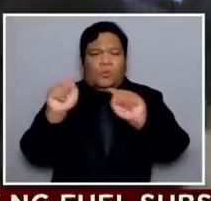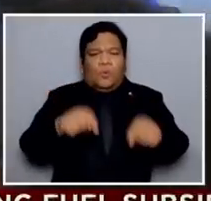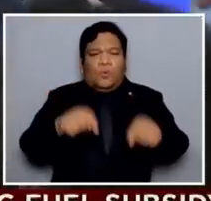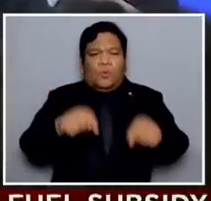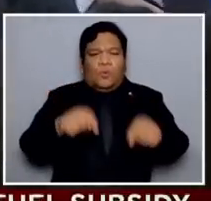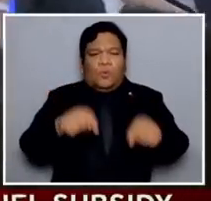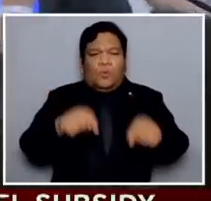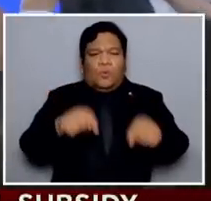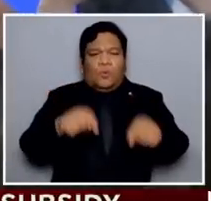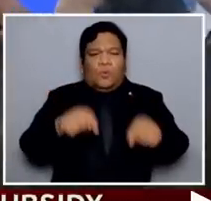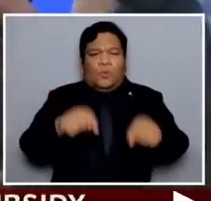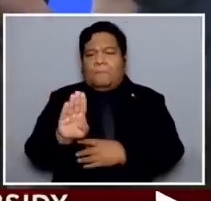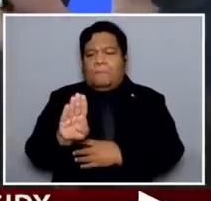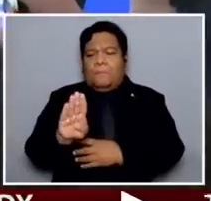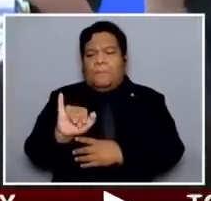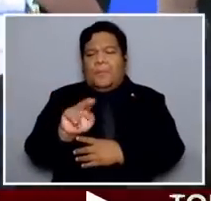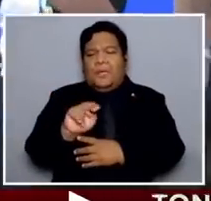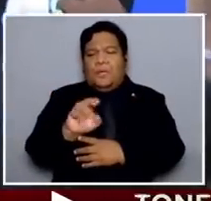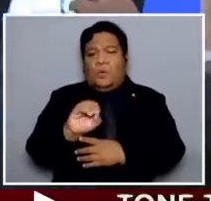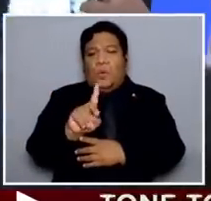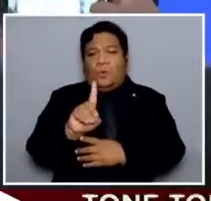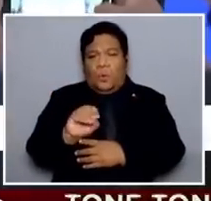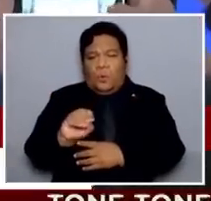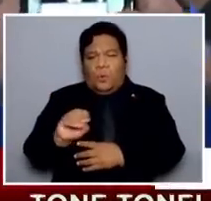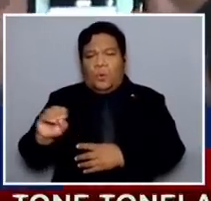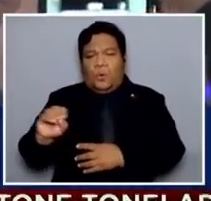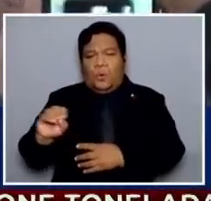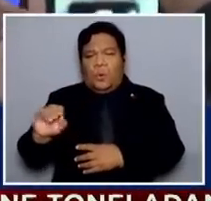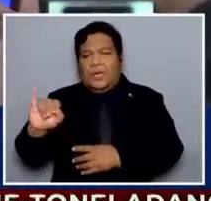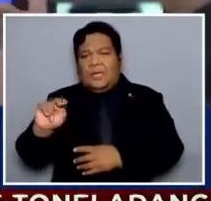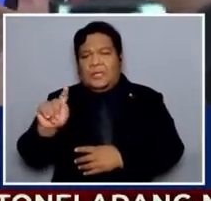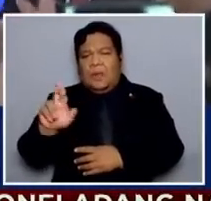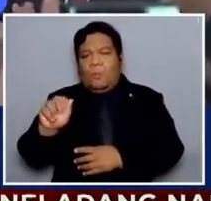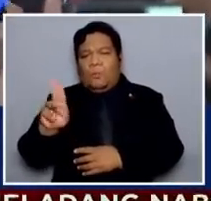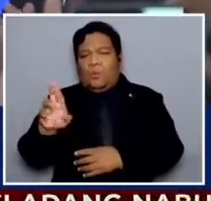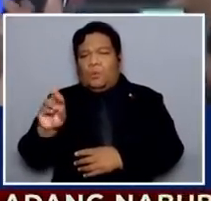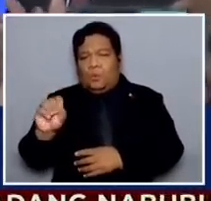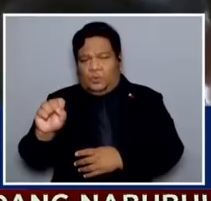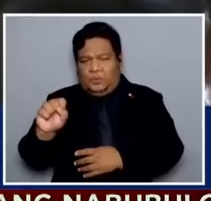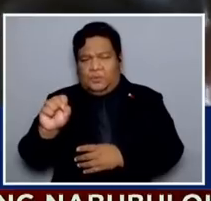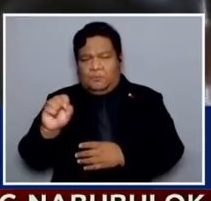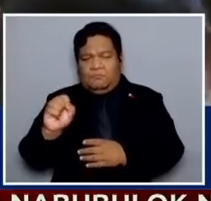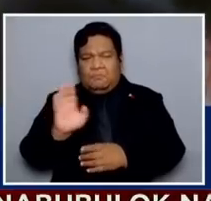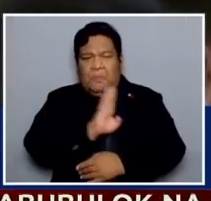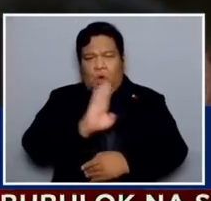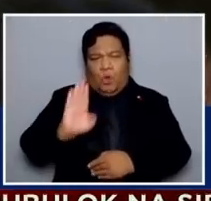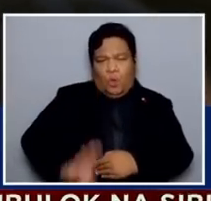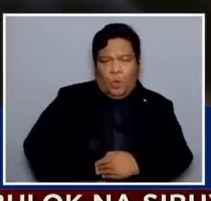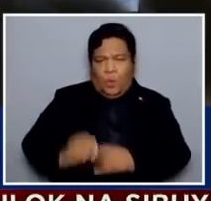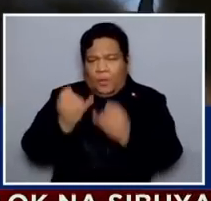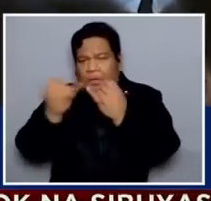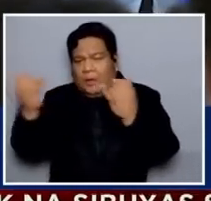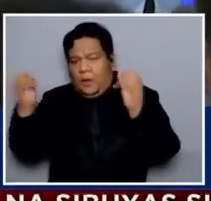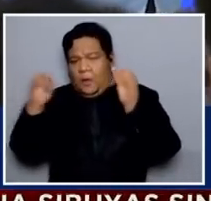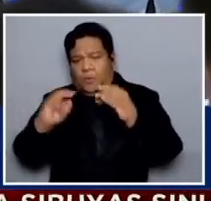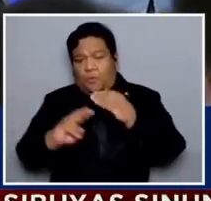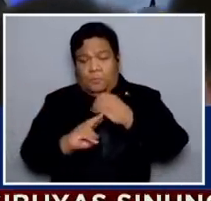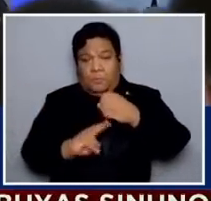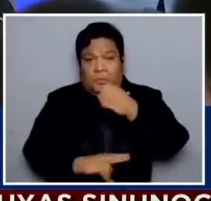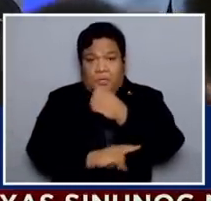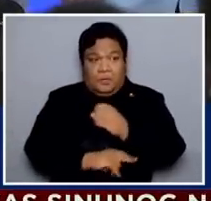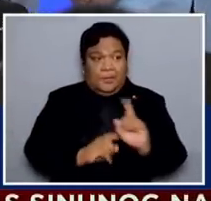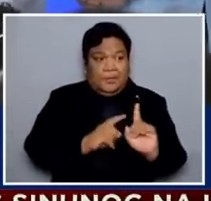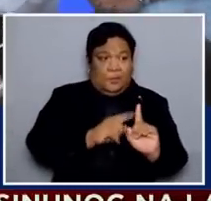Binondo Intramuros Bridge. Hindi nakapag-usap sa naturang event sina Domagoso at Duterte, pero kinumpirma po